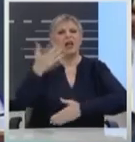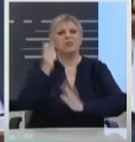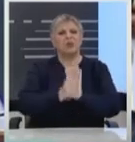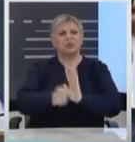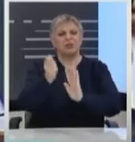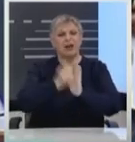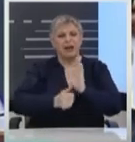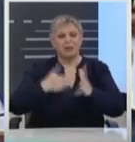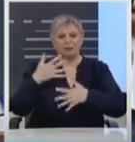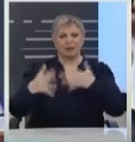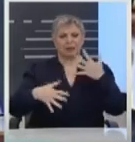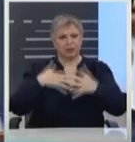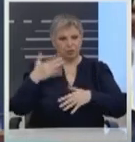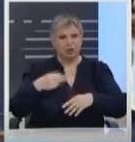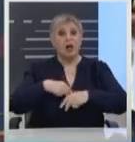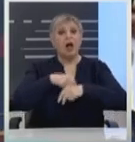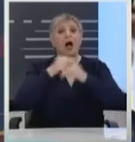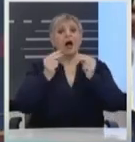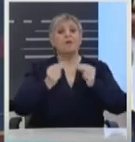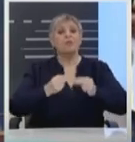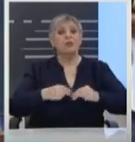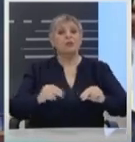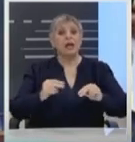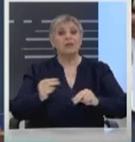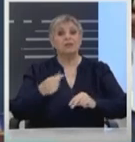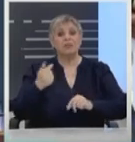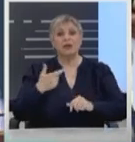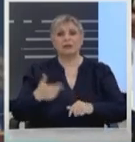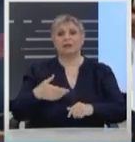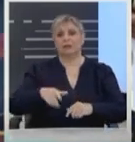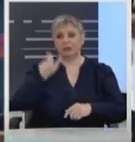τύπο, τελικά ο κύριος Μητσοτάκης κάλυψε το ποσό.